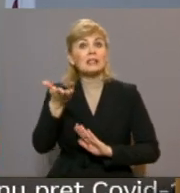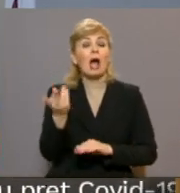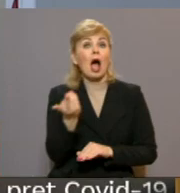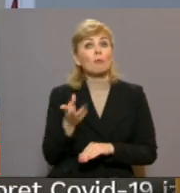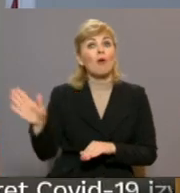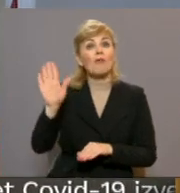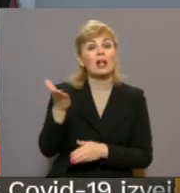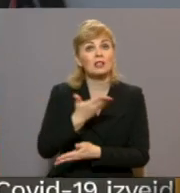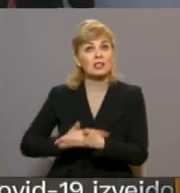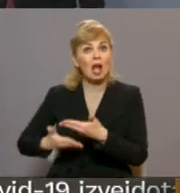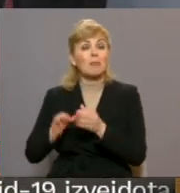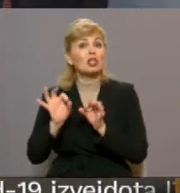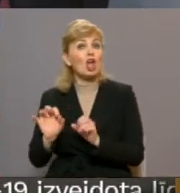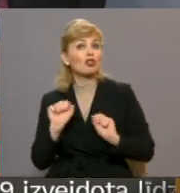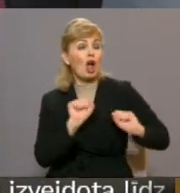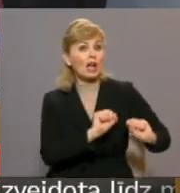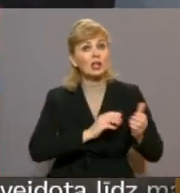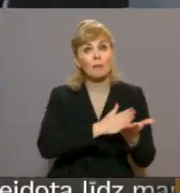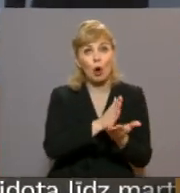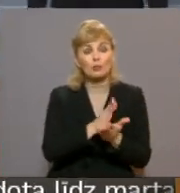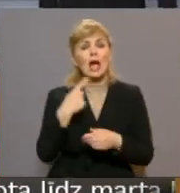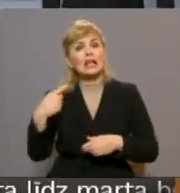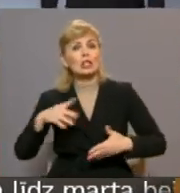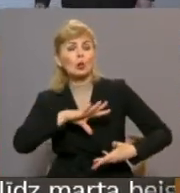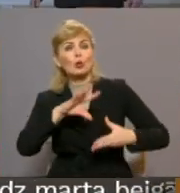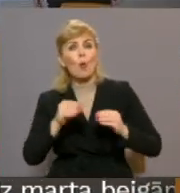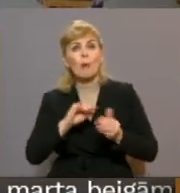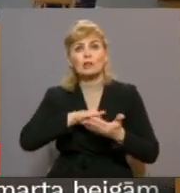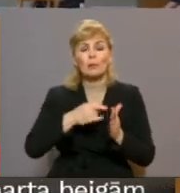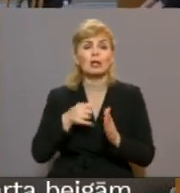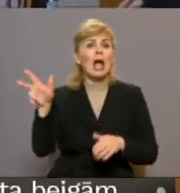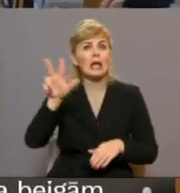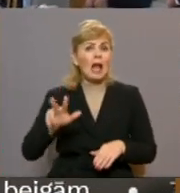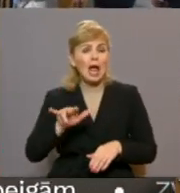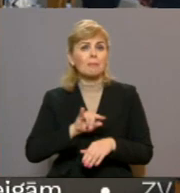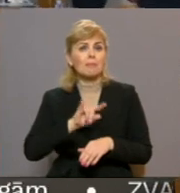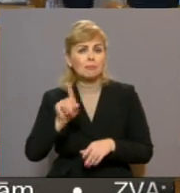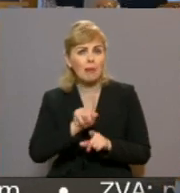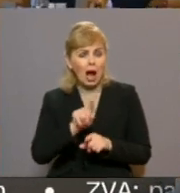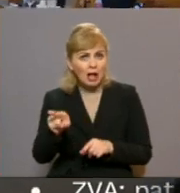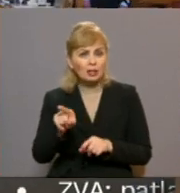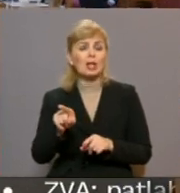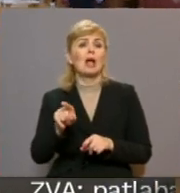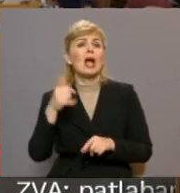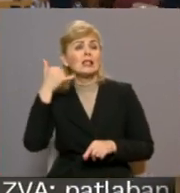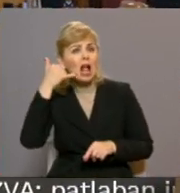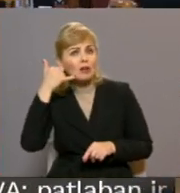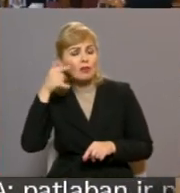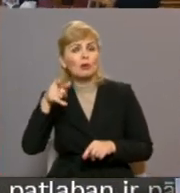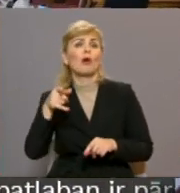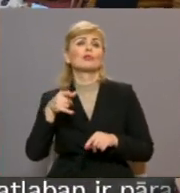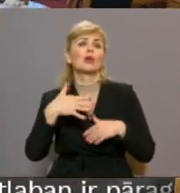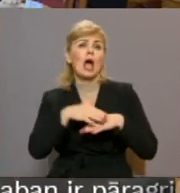valstu sadarbību aizsardzības jomā un citos kopējos projektos – Rail Baltica, kā arī elektrotīklu sinhronizācijā ar Rietumu